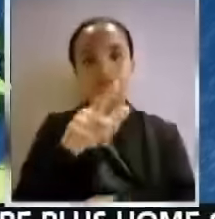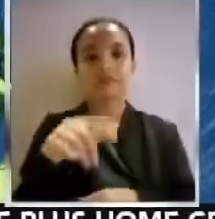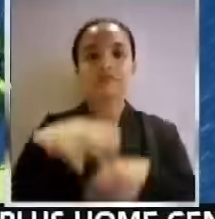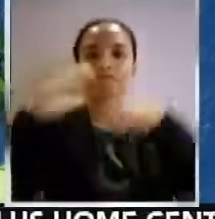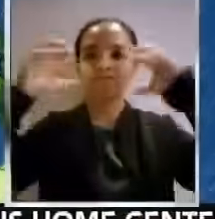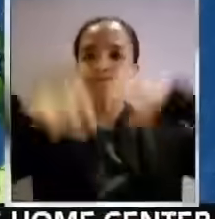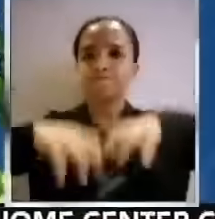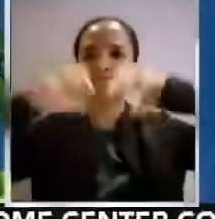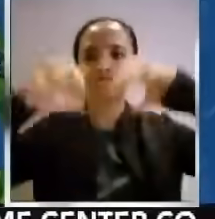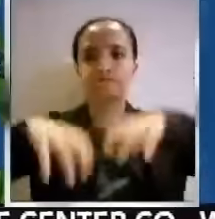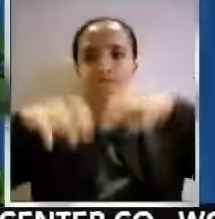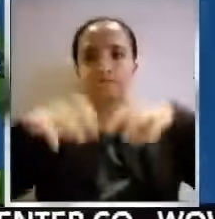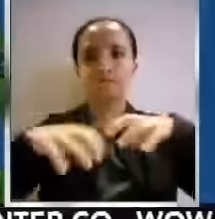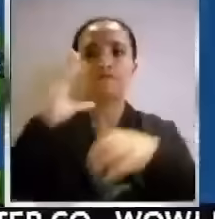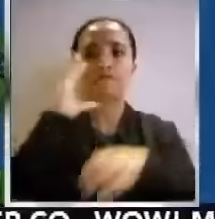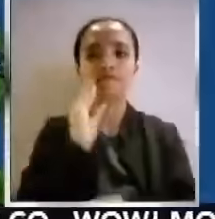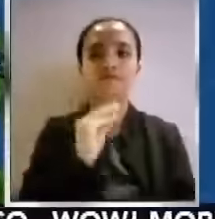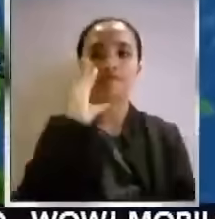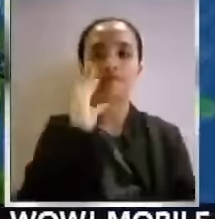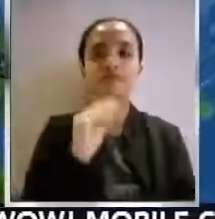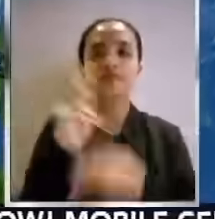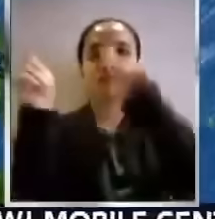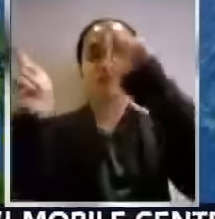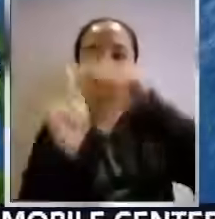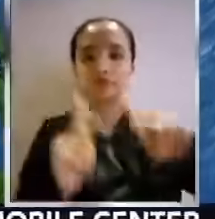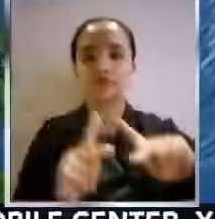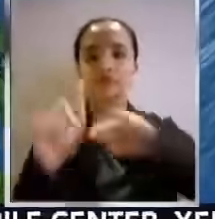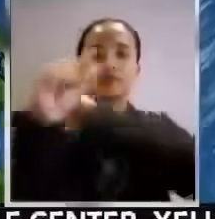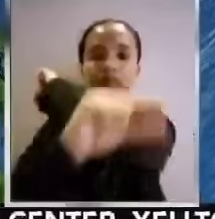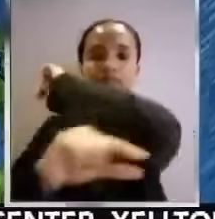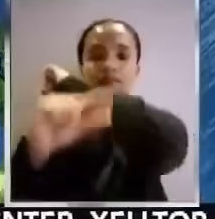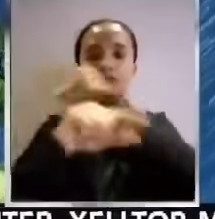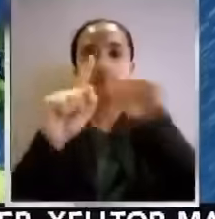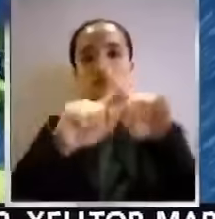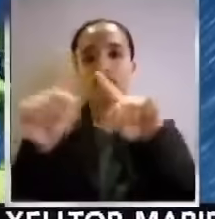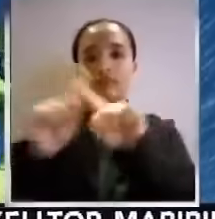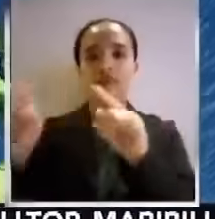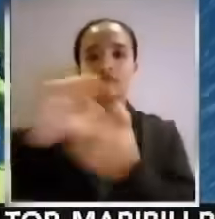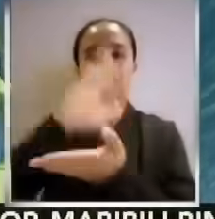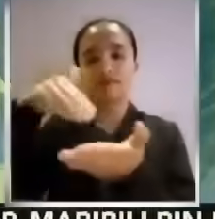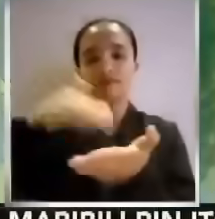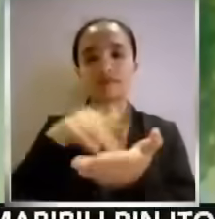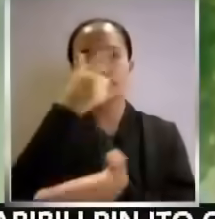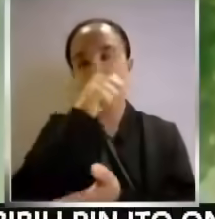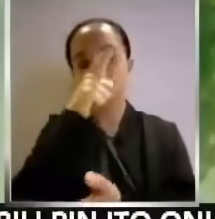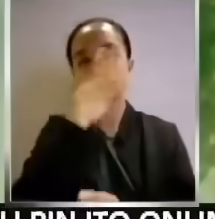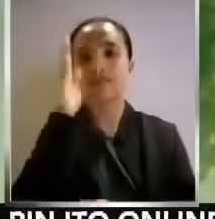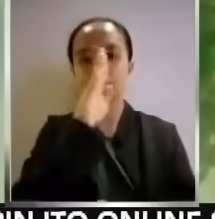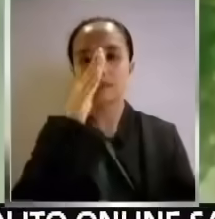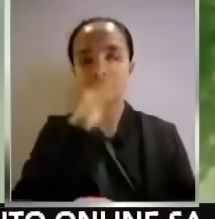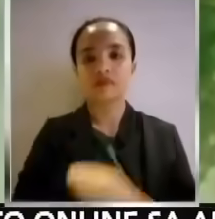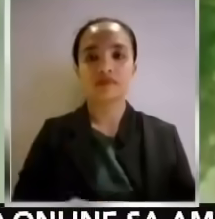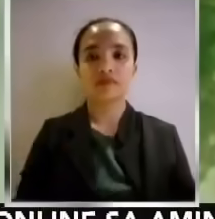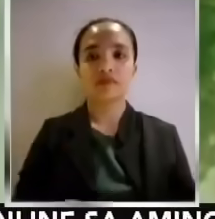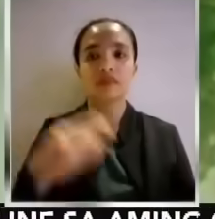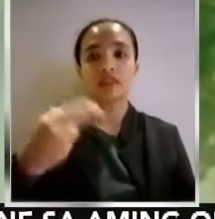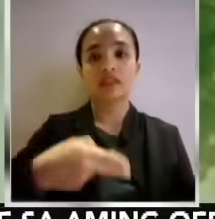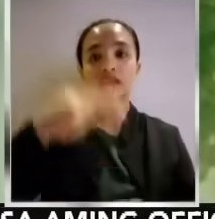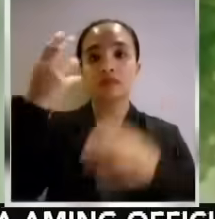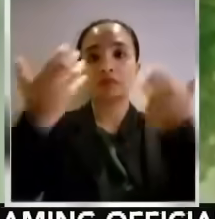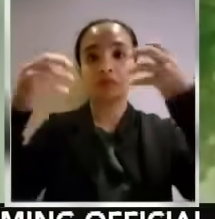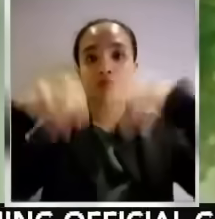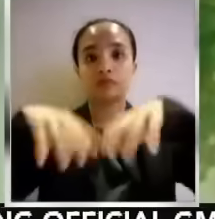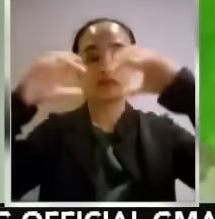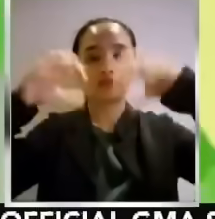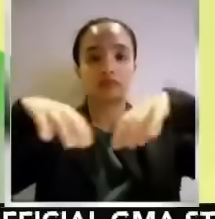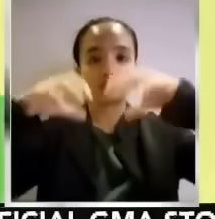ang mararanasan sa Palawan, Quezon, at ilang bahagi ng Central Luzon at Bicol Region. Mataas din ang tsansa ng ulan sa Metro Manila pagdating